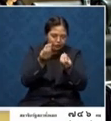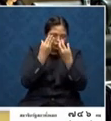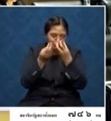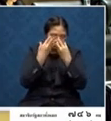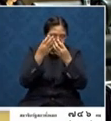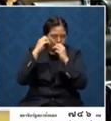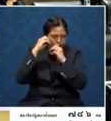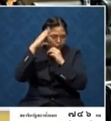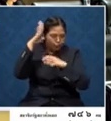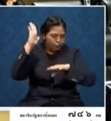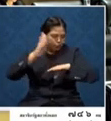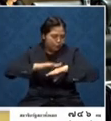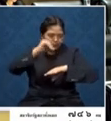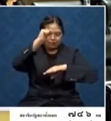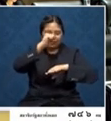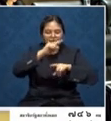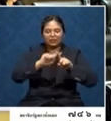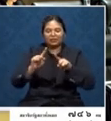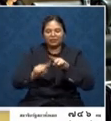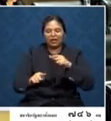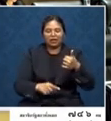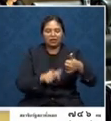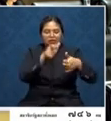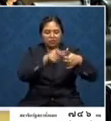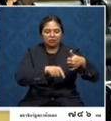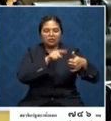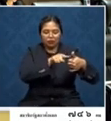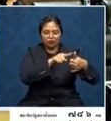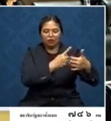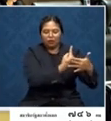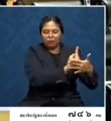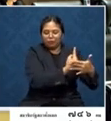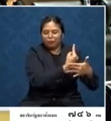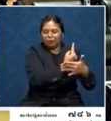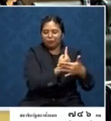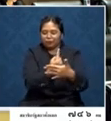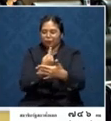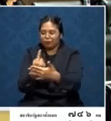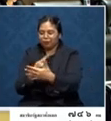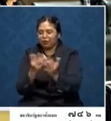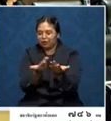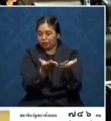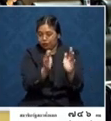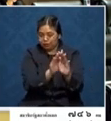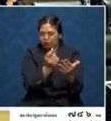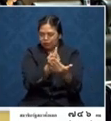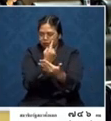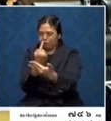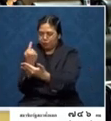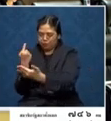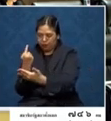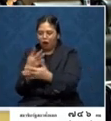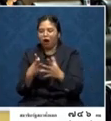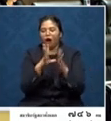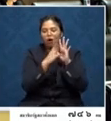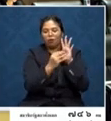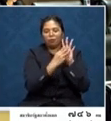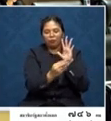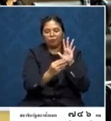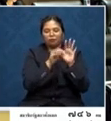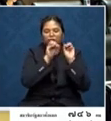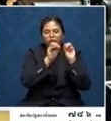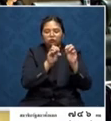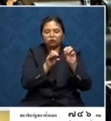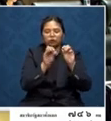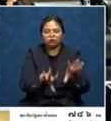ทักษะสูงทำให้อย่างน้อย1คนจากทุกครอบครัวทั่วประเทศมีโอกาสที่จะเข้ารับการอบรมฟรีตั้งแต่ระดับชุมช